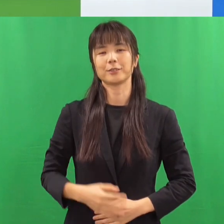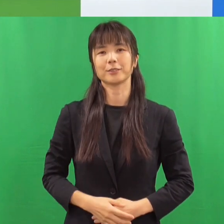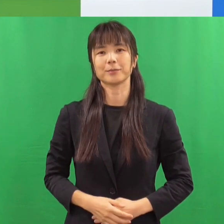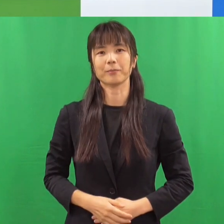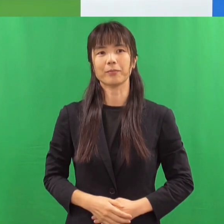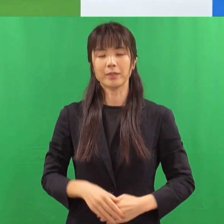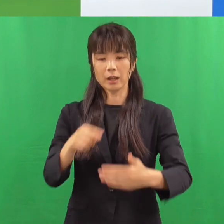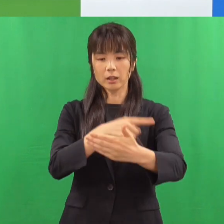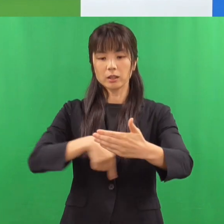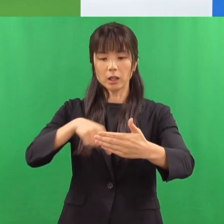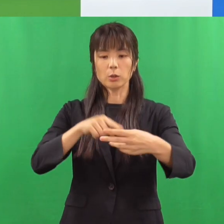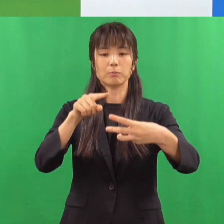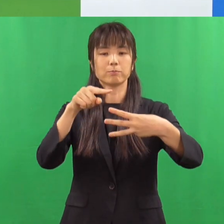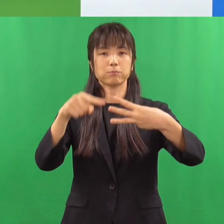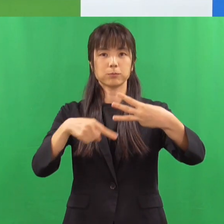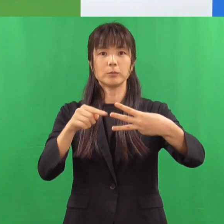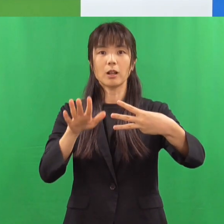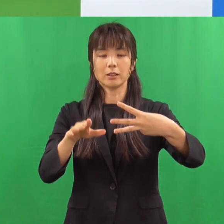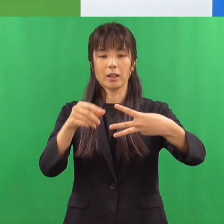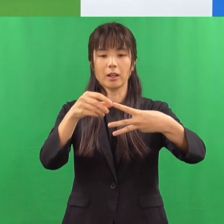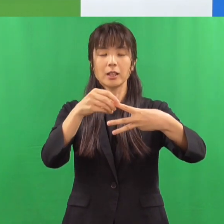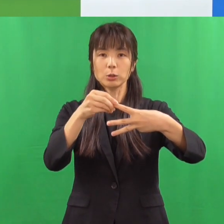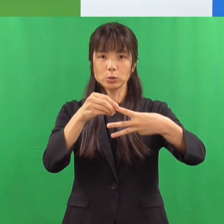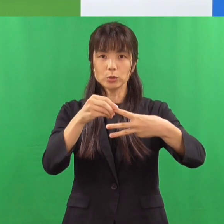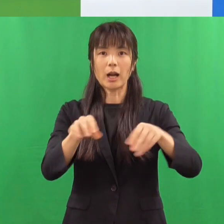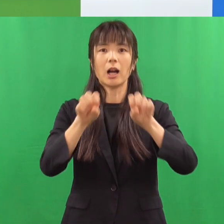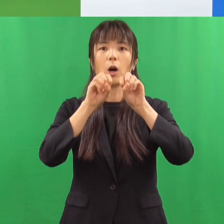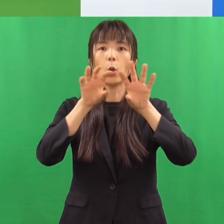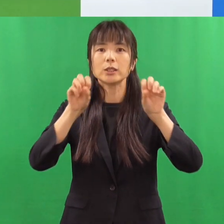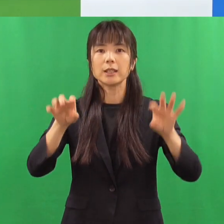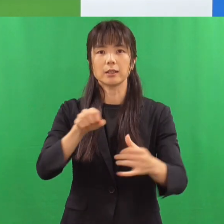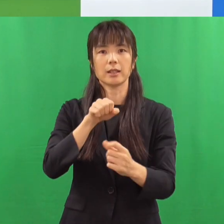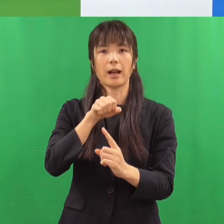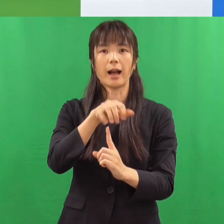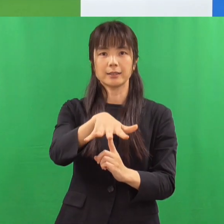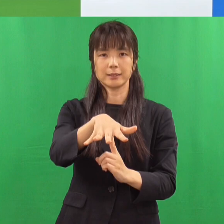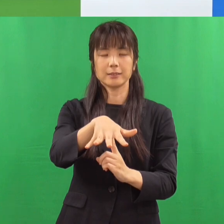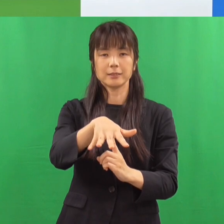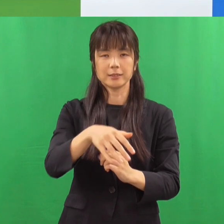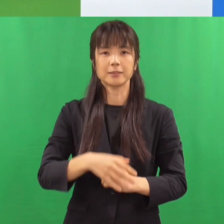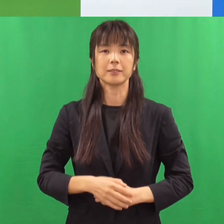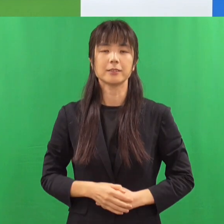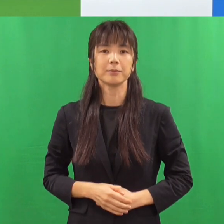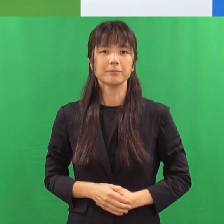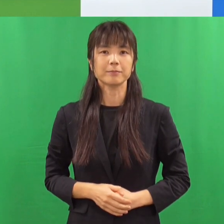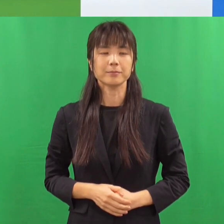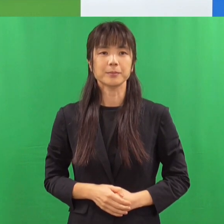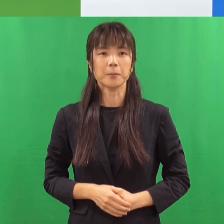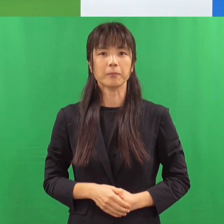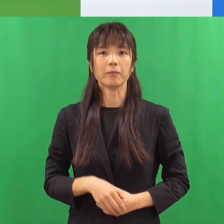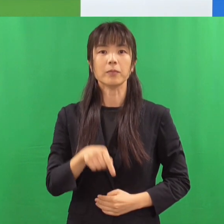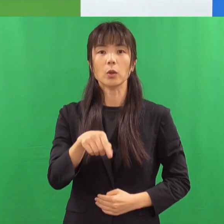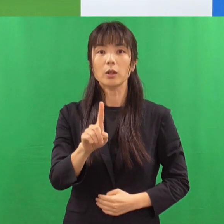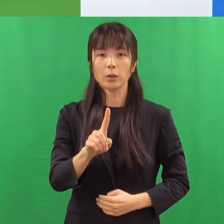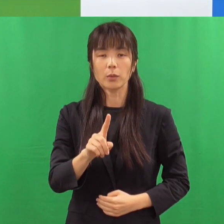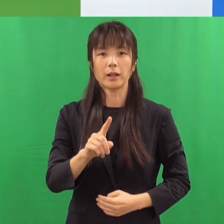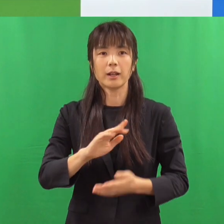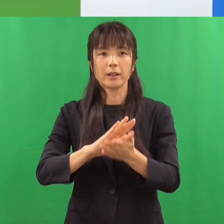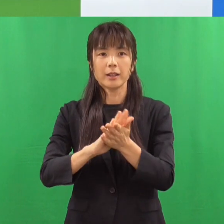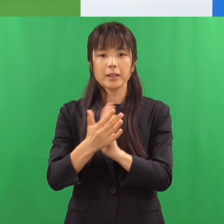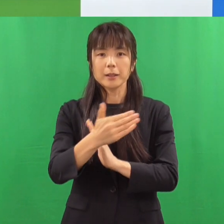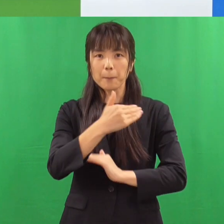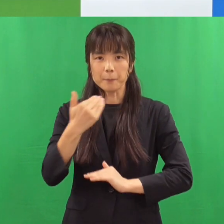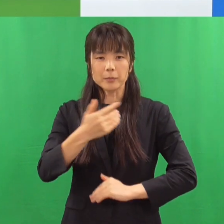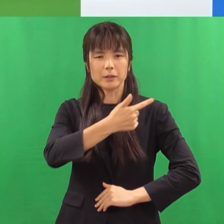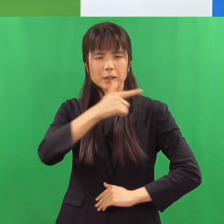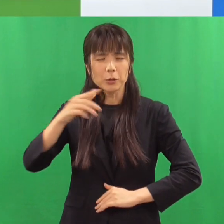ては1つ目は県の事業やイベントなどのさまざまな情報をお届けするお知らせ配信であります。県からはさまざ